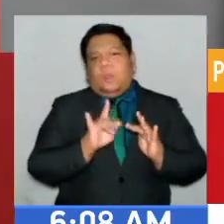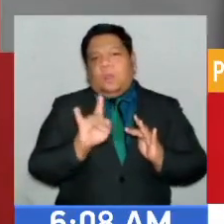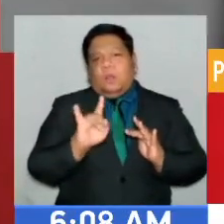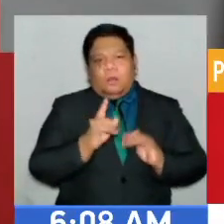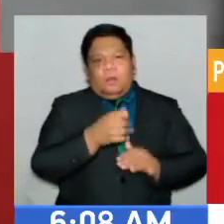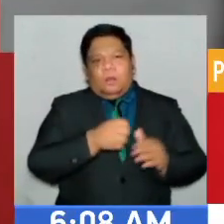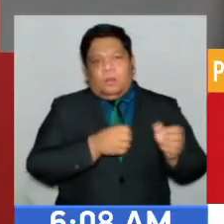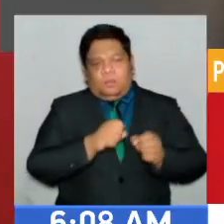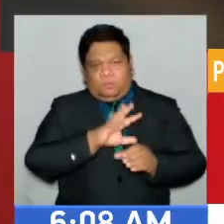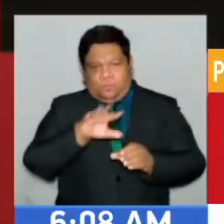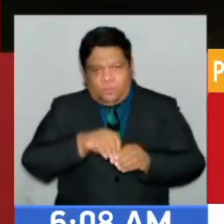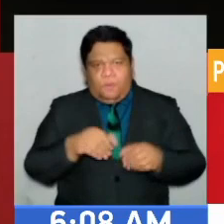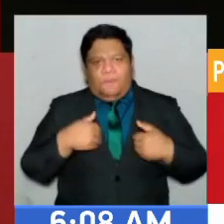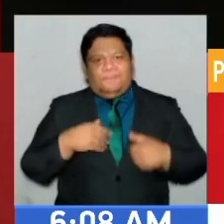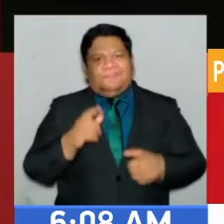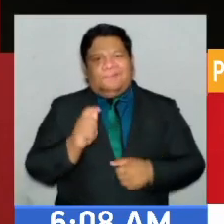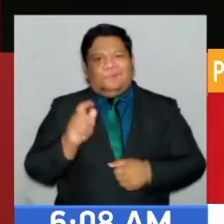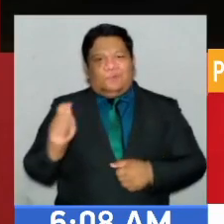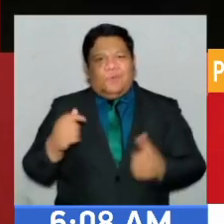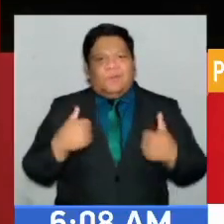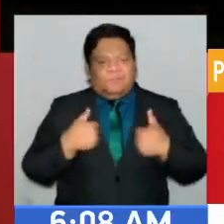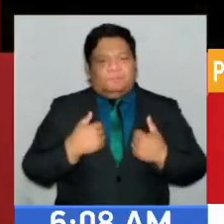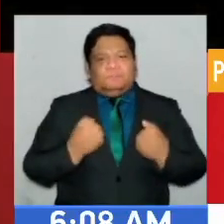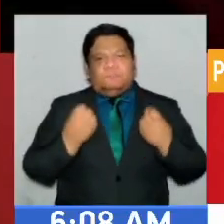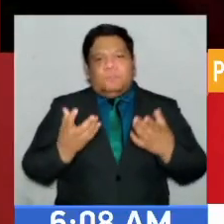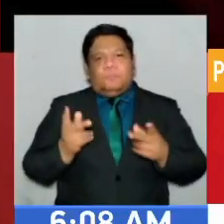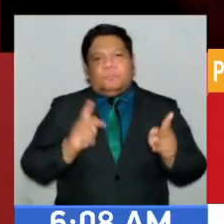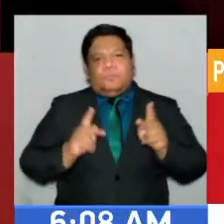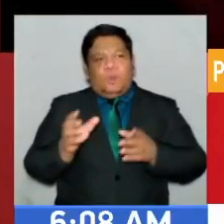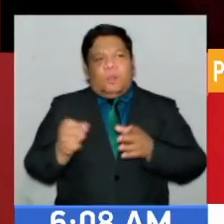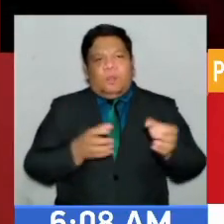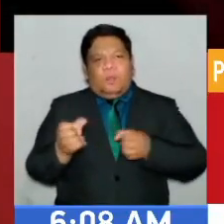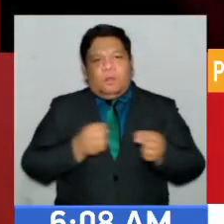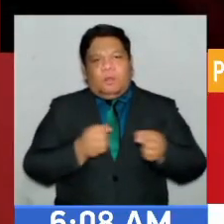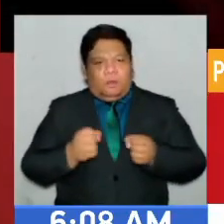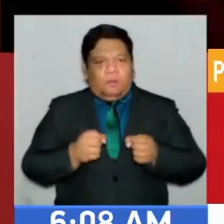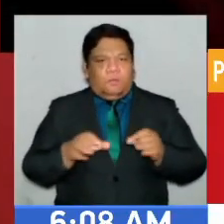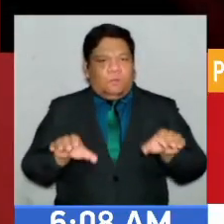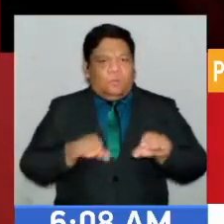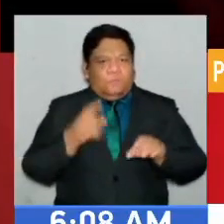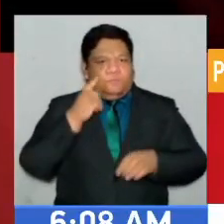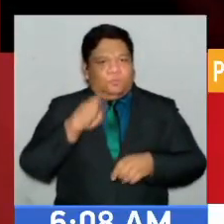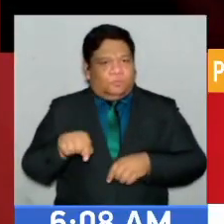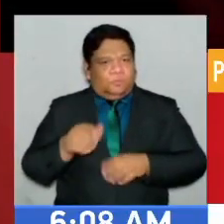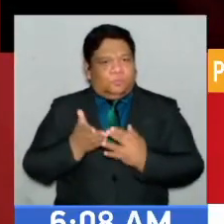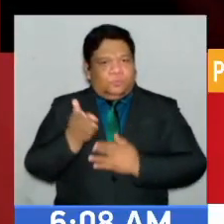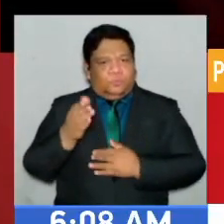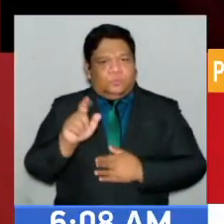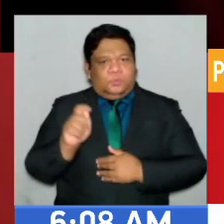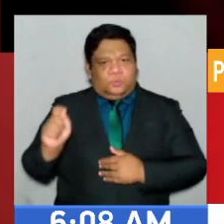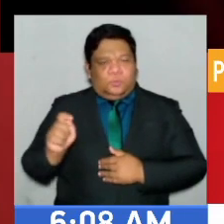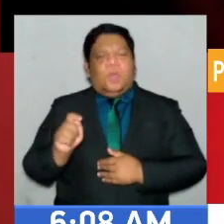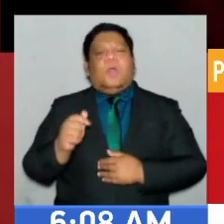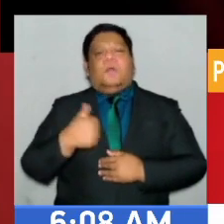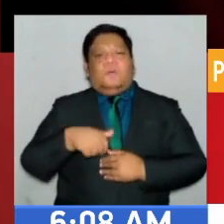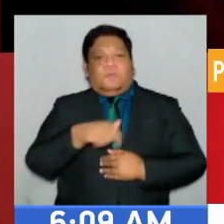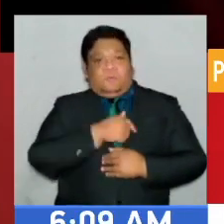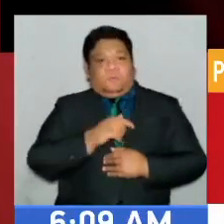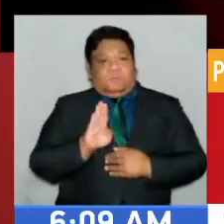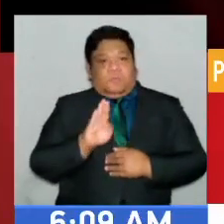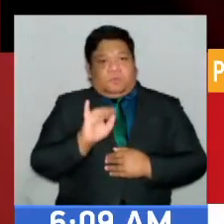po na-recruit through TikTok. Kaya nakita natin that there is a need to use this medium also to counter that.